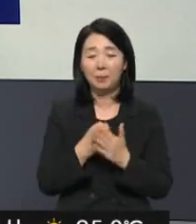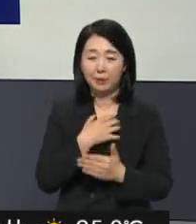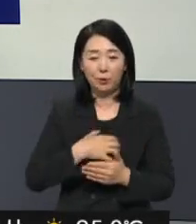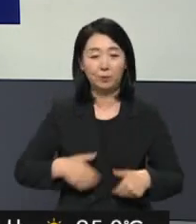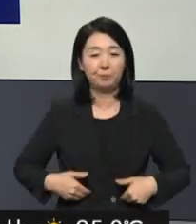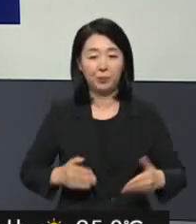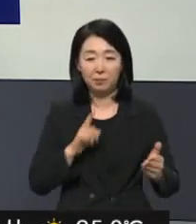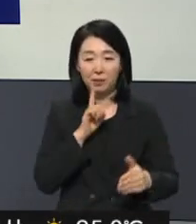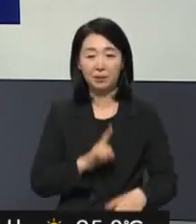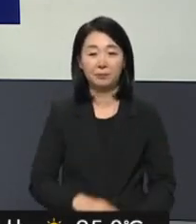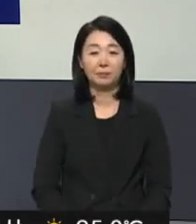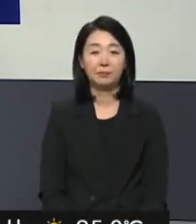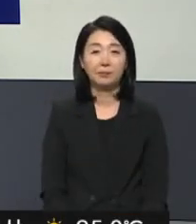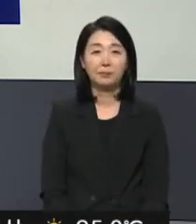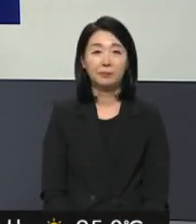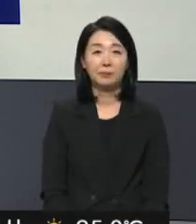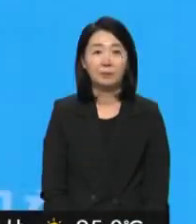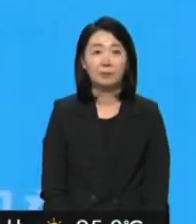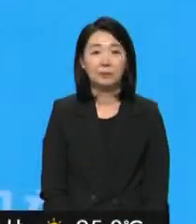우려하지 않아도 된다고 말합니다.